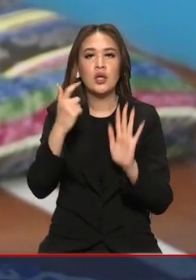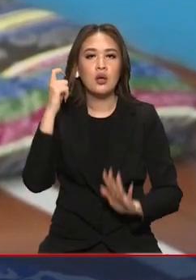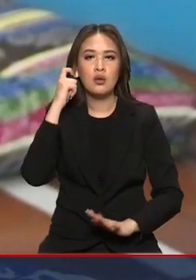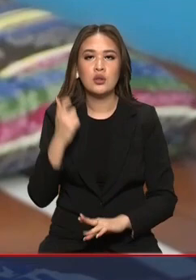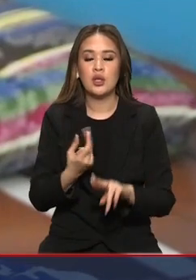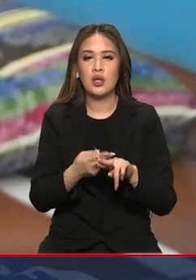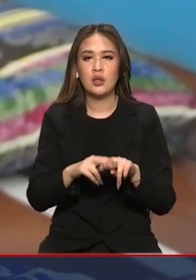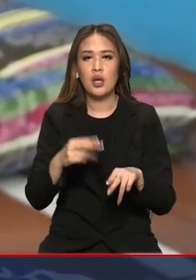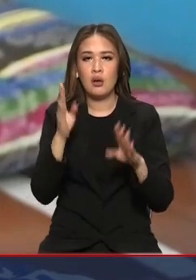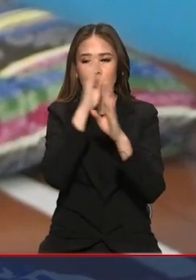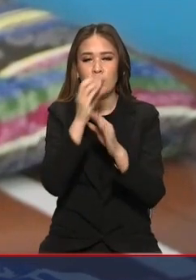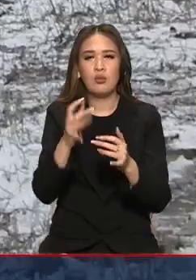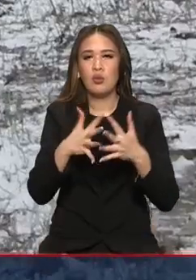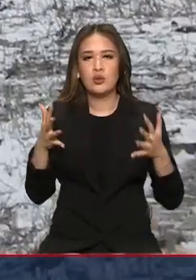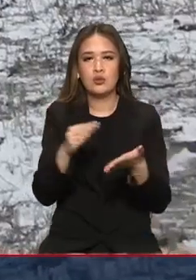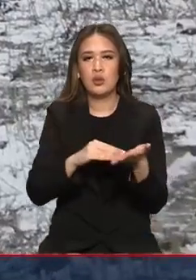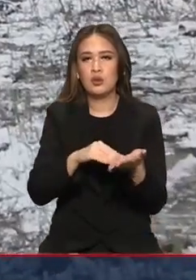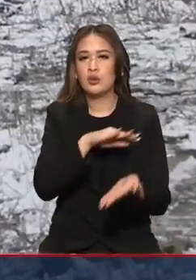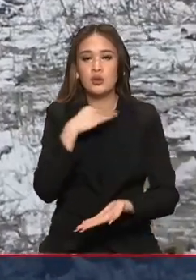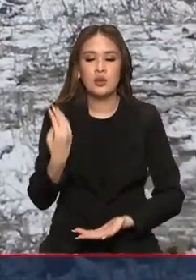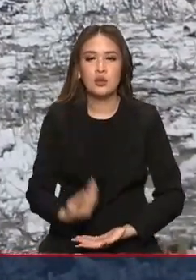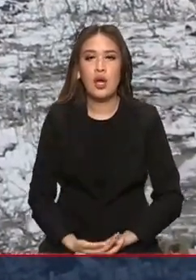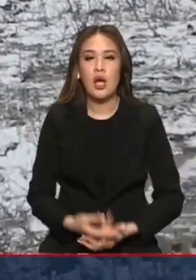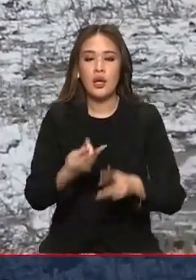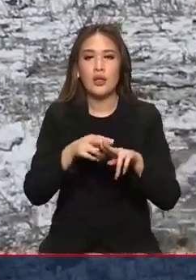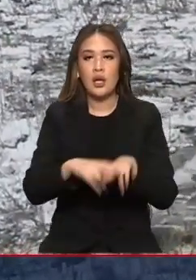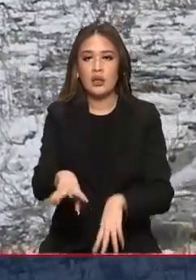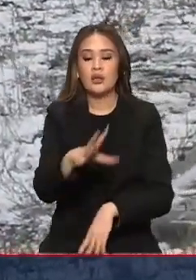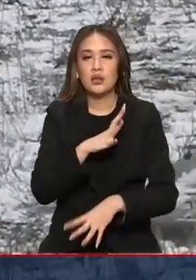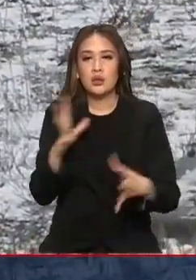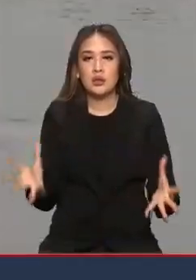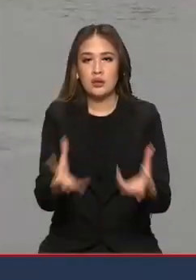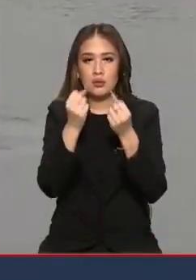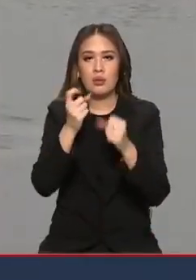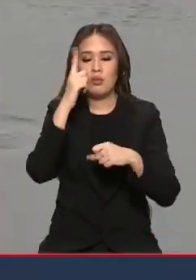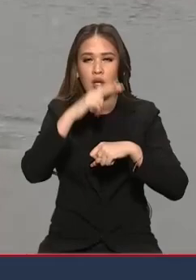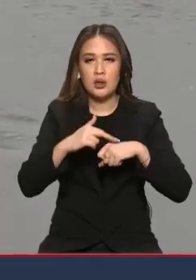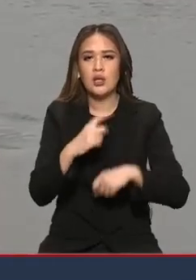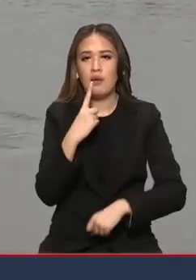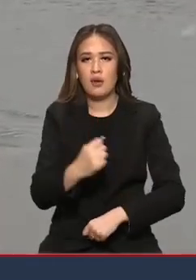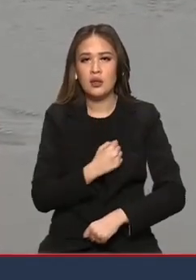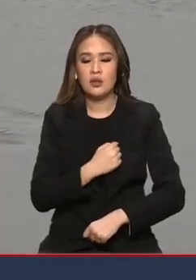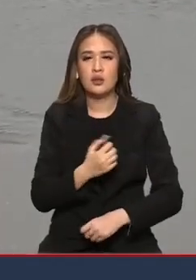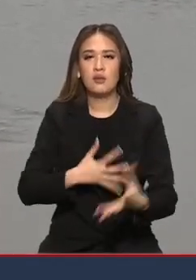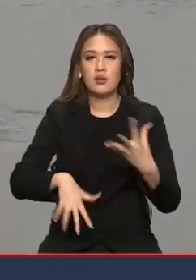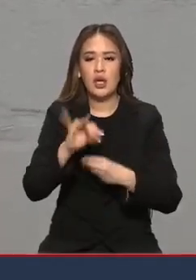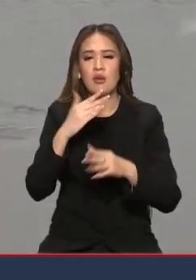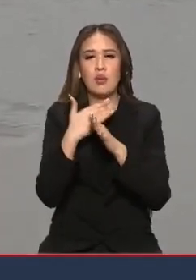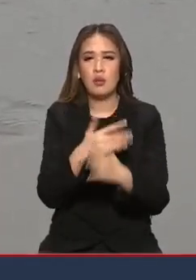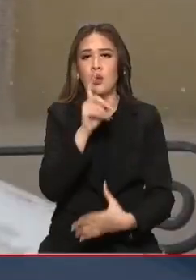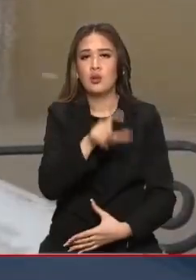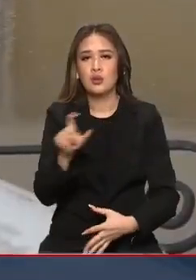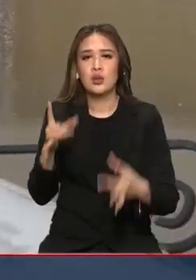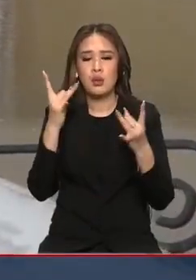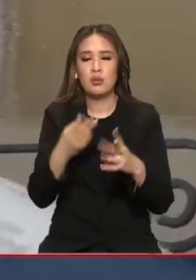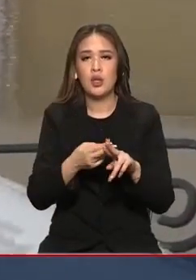Пусть такого паводка больше не будет. В местах затопления работают спасатели, полиция и военнослужащие. Помогают им местные. Ситуация, как